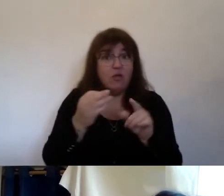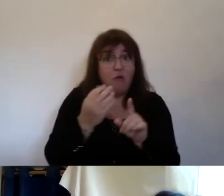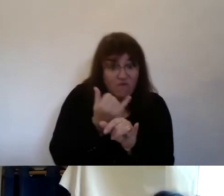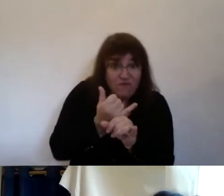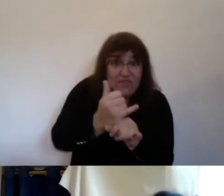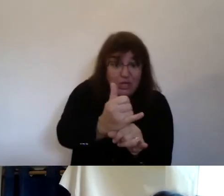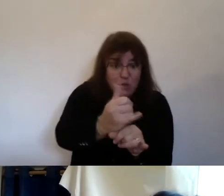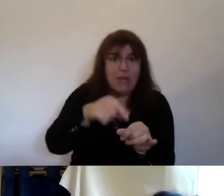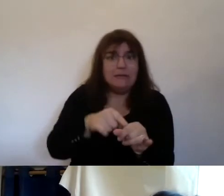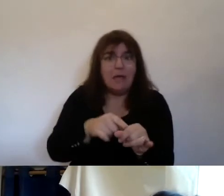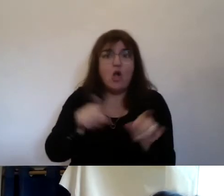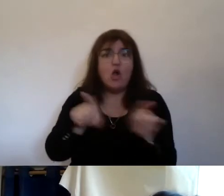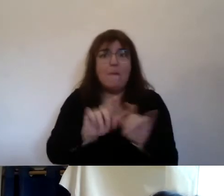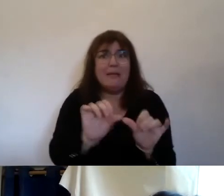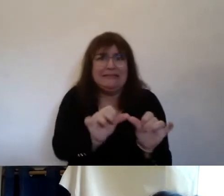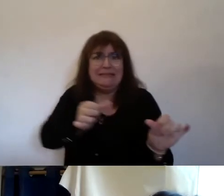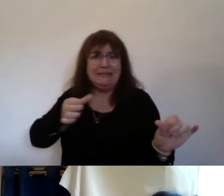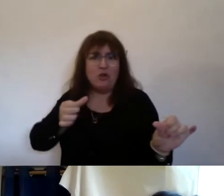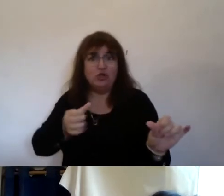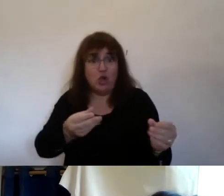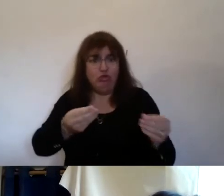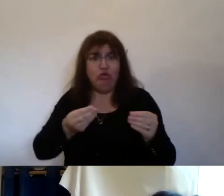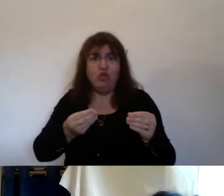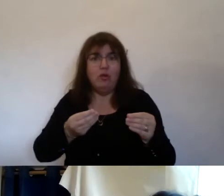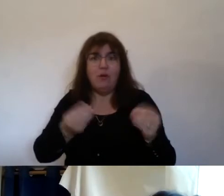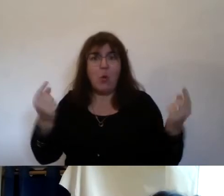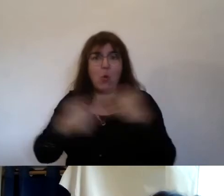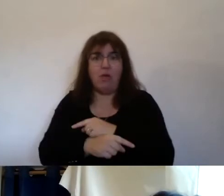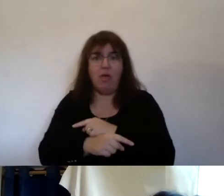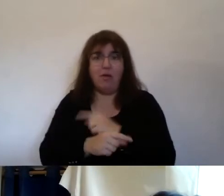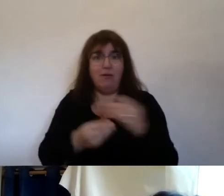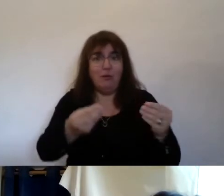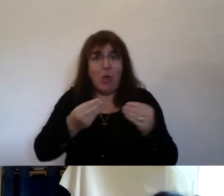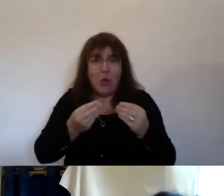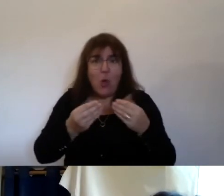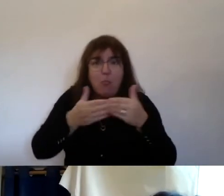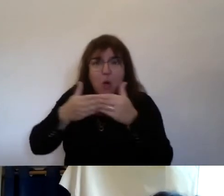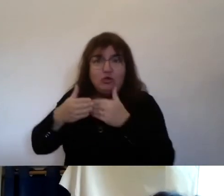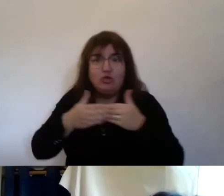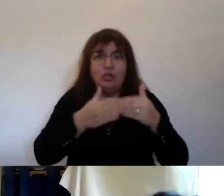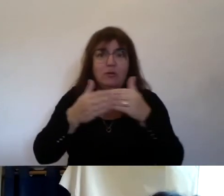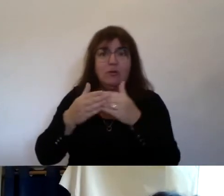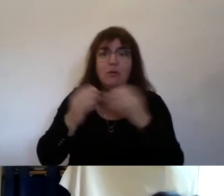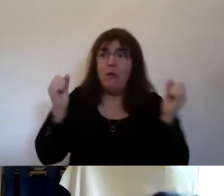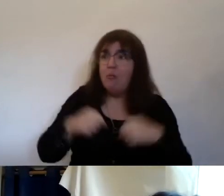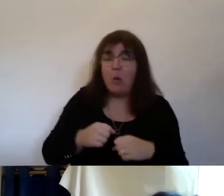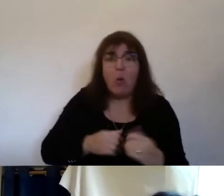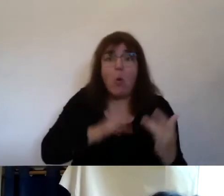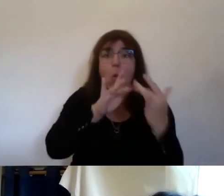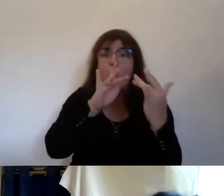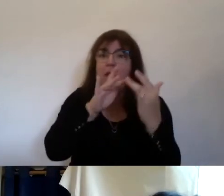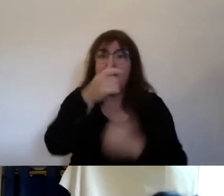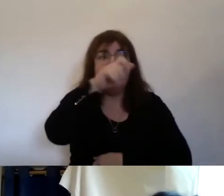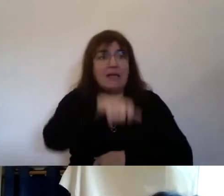creuser les distances nous a finalement rapprochés. Nous pouvions joindre des personnes que nous n'avions pas pu